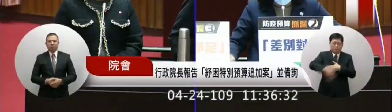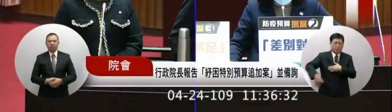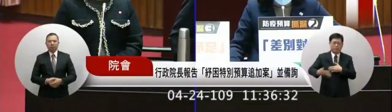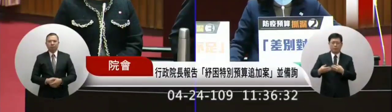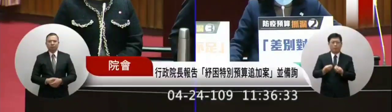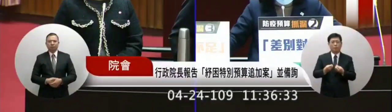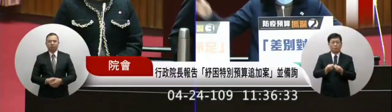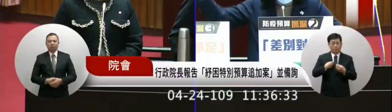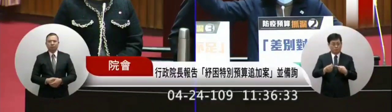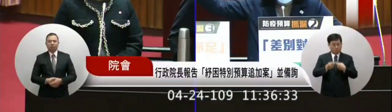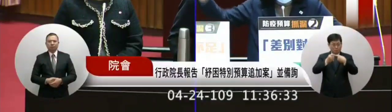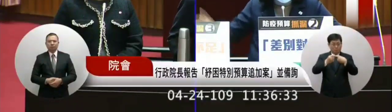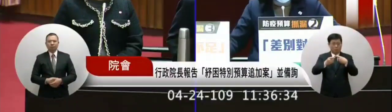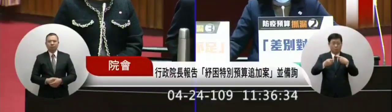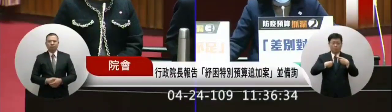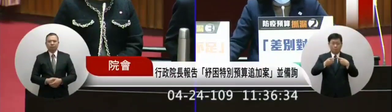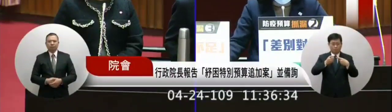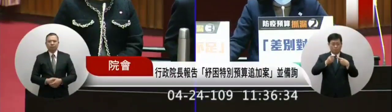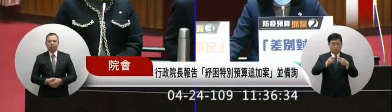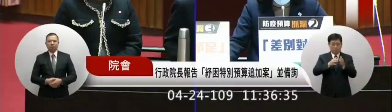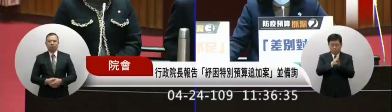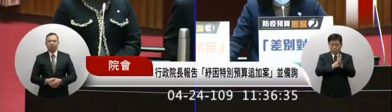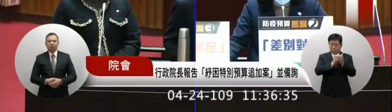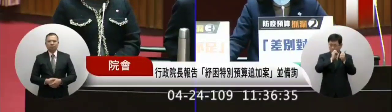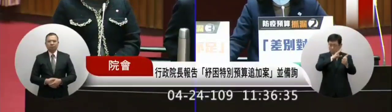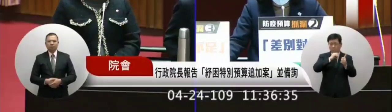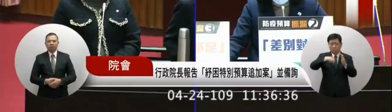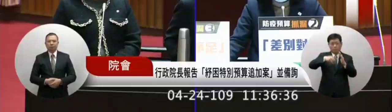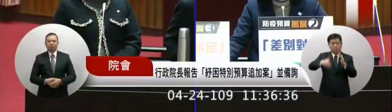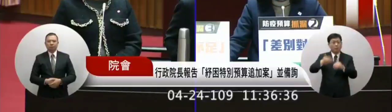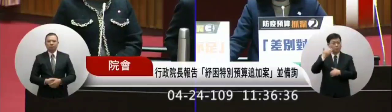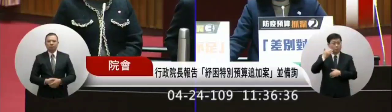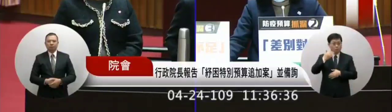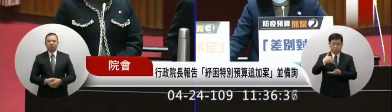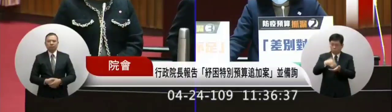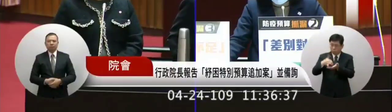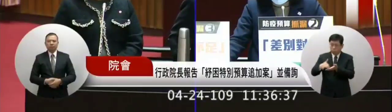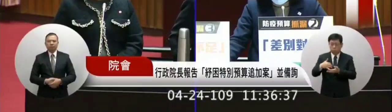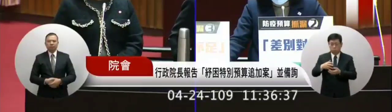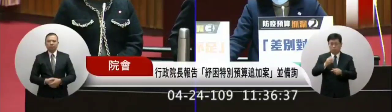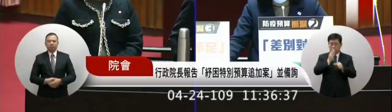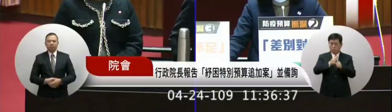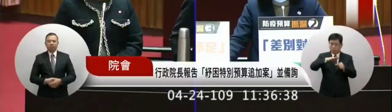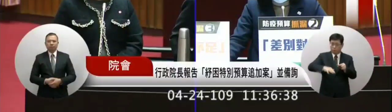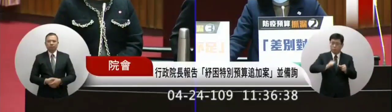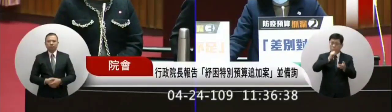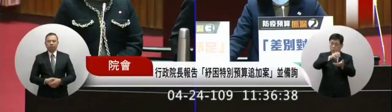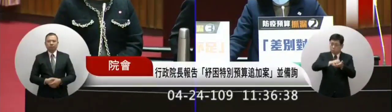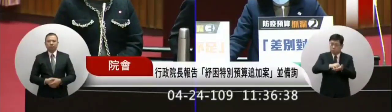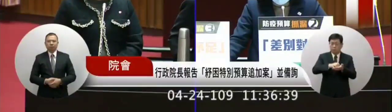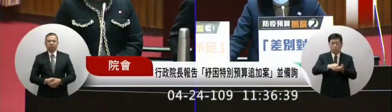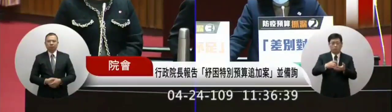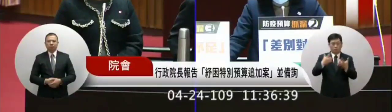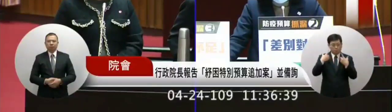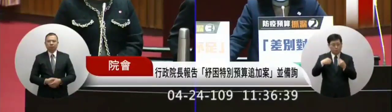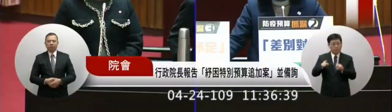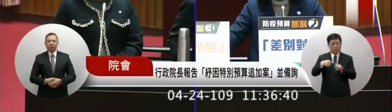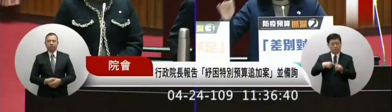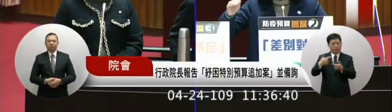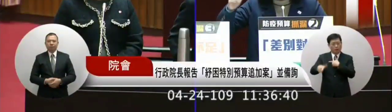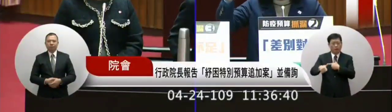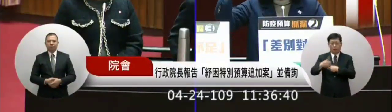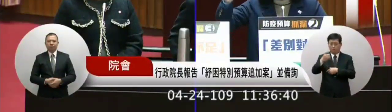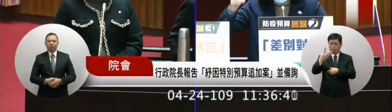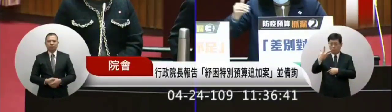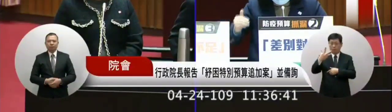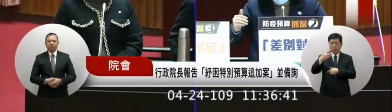去。所以我们这第一个这个请求跟院长报告，如果总体上来讲，把中低收入户被你们排除掉的这